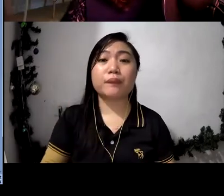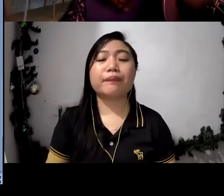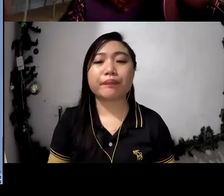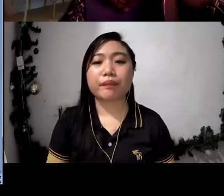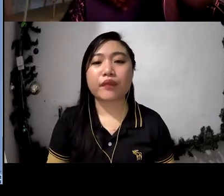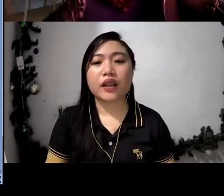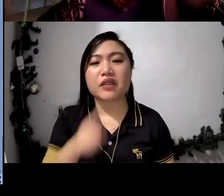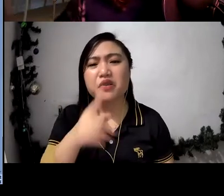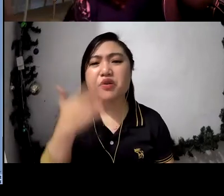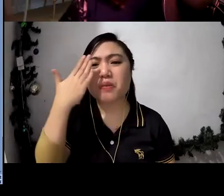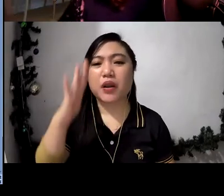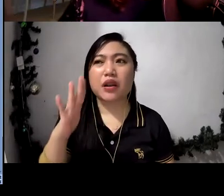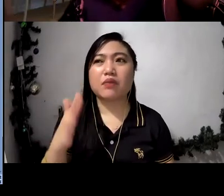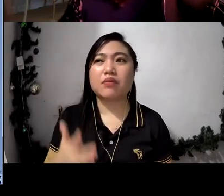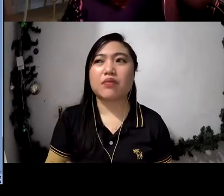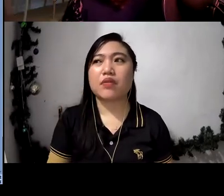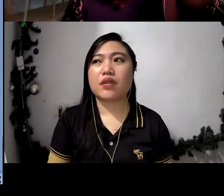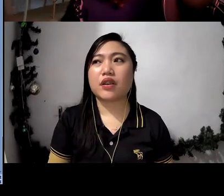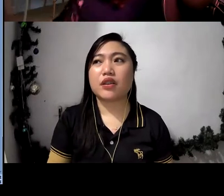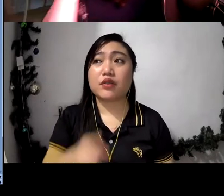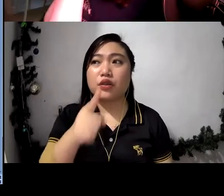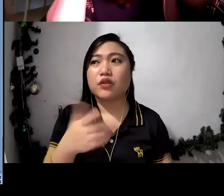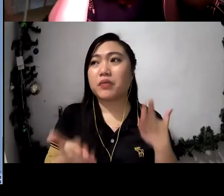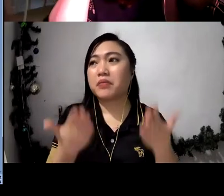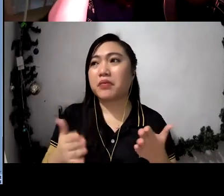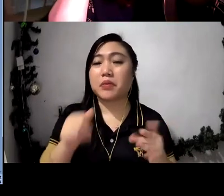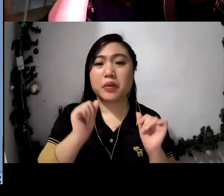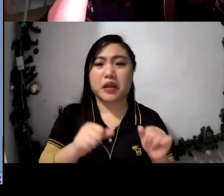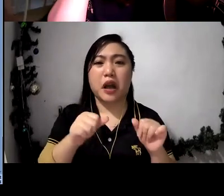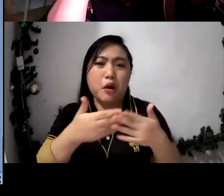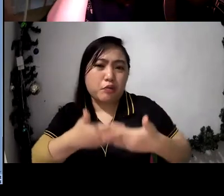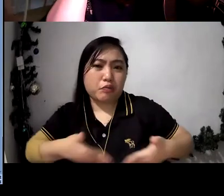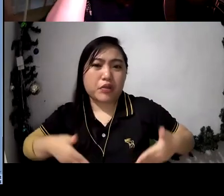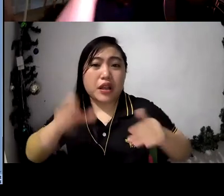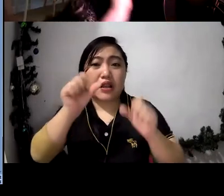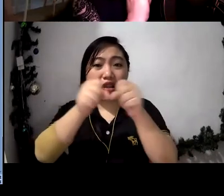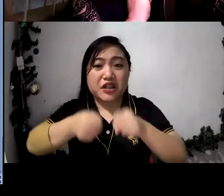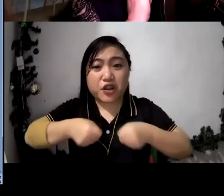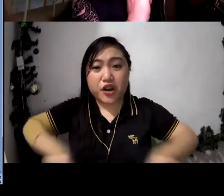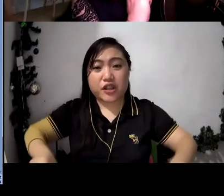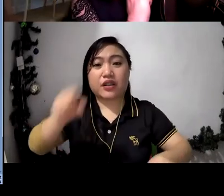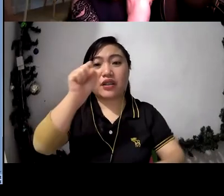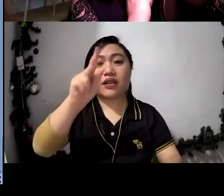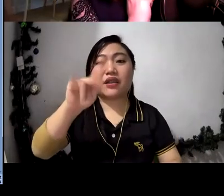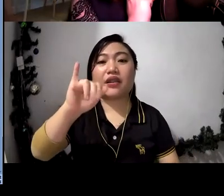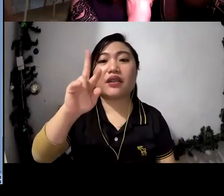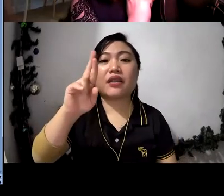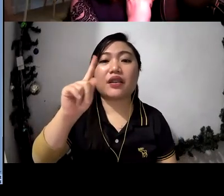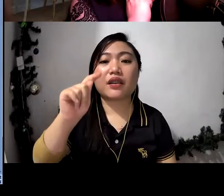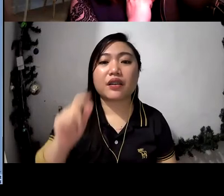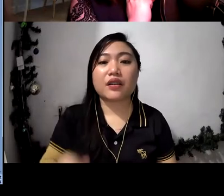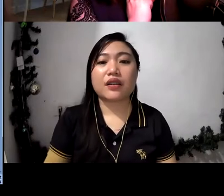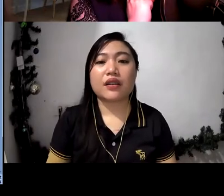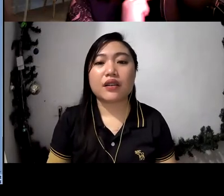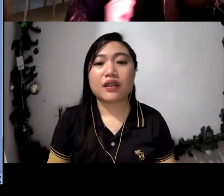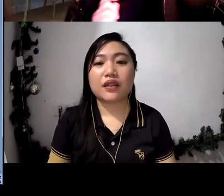no, walking in ano mini skirt and, you know, wearing stiletto. Sino to yung nagsasayaw? Si Gardo Bersosa,